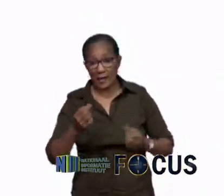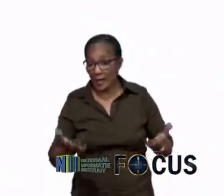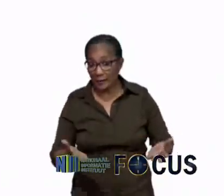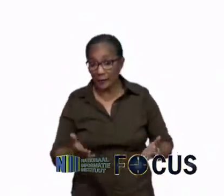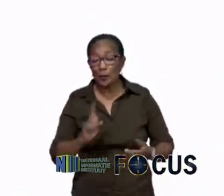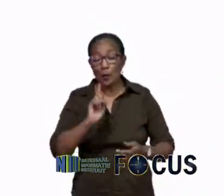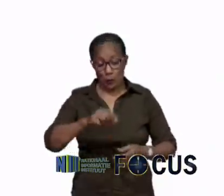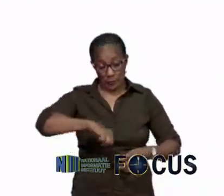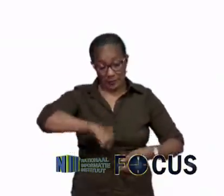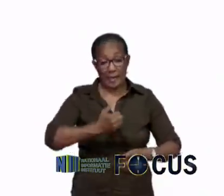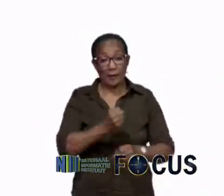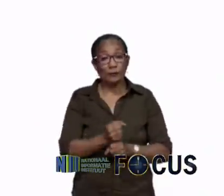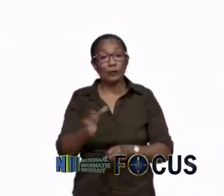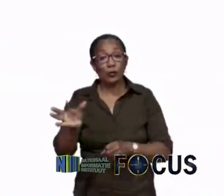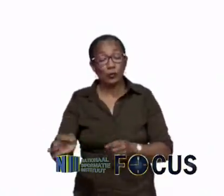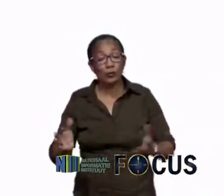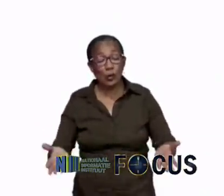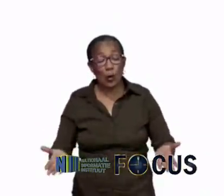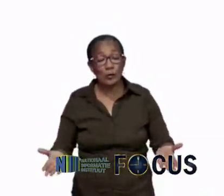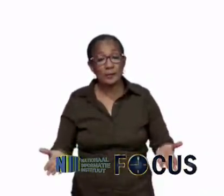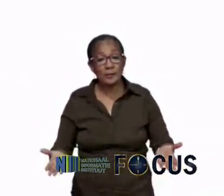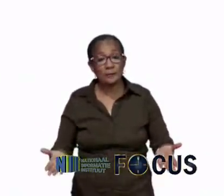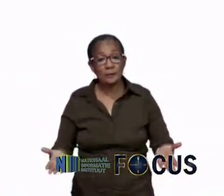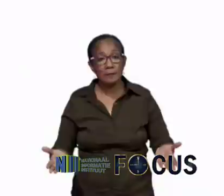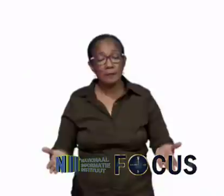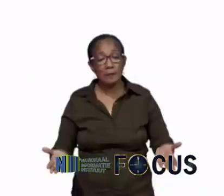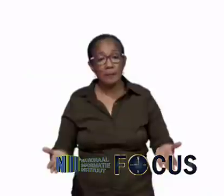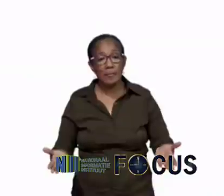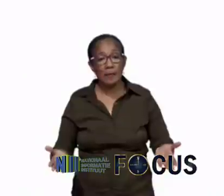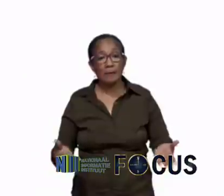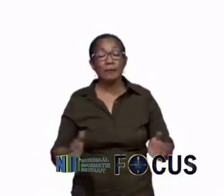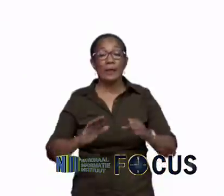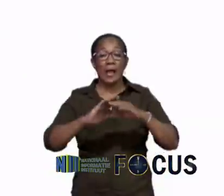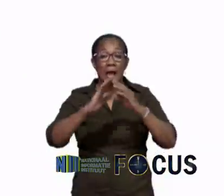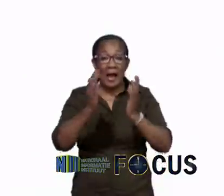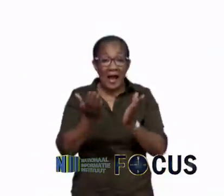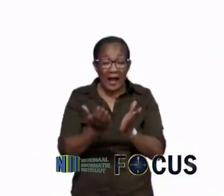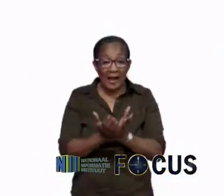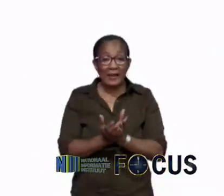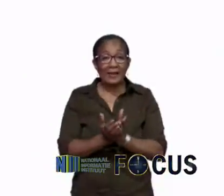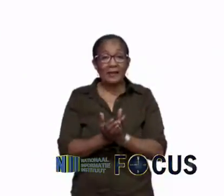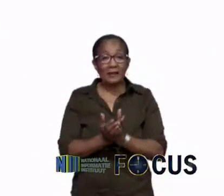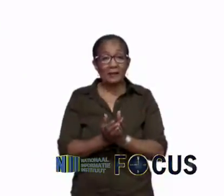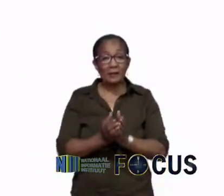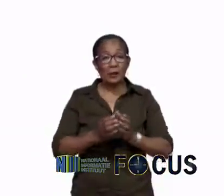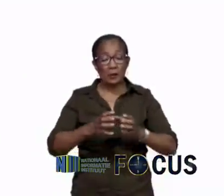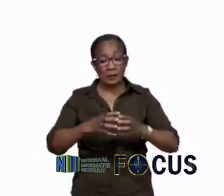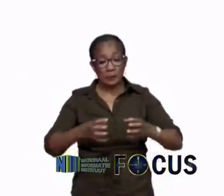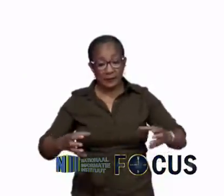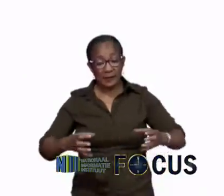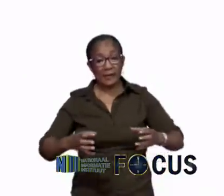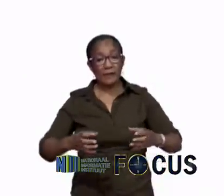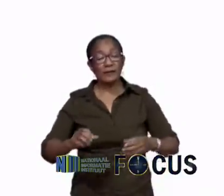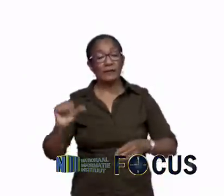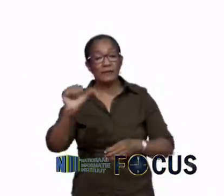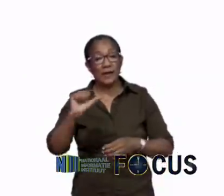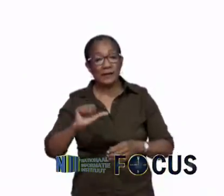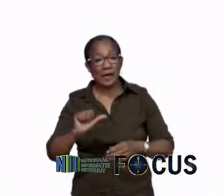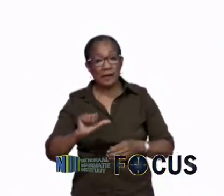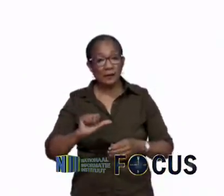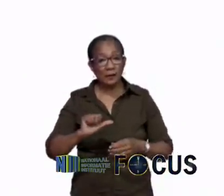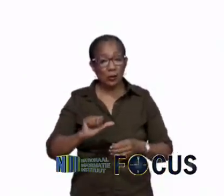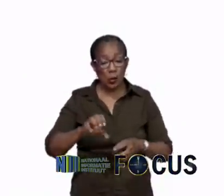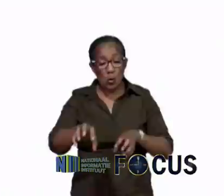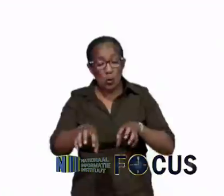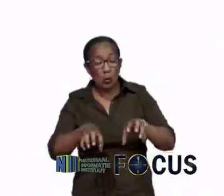wash, na tap at na tap amustapu. Ala wholesale nanga retail, putra